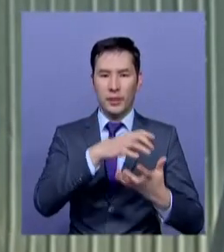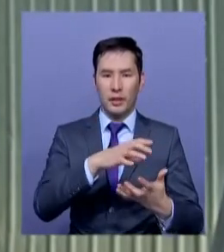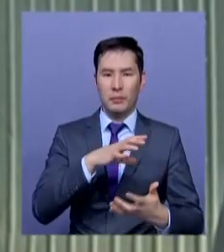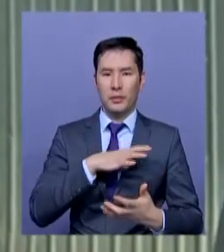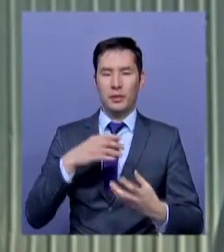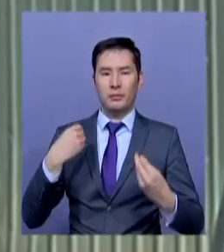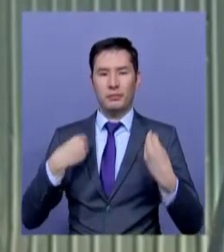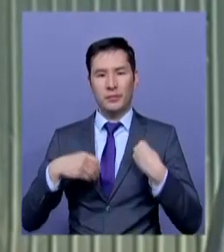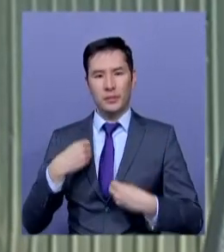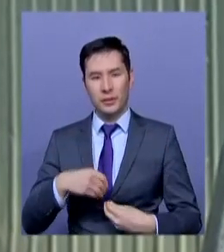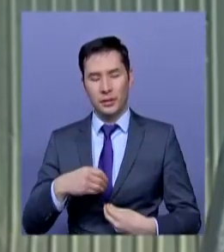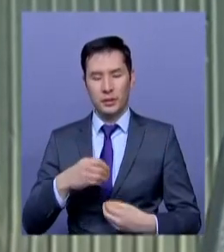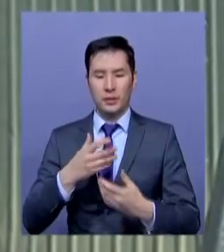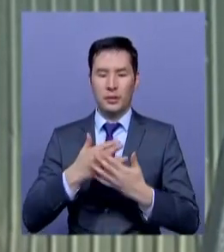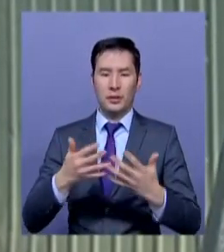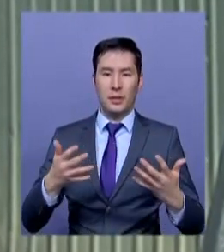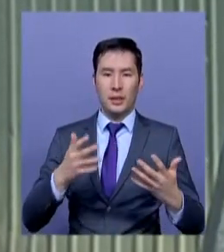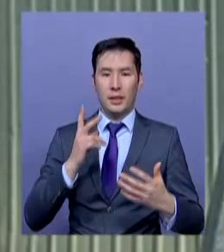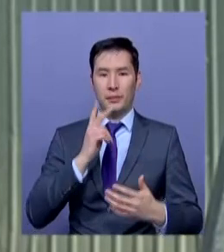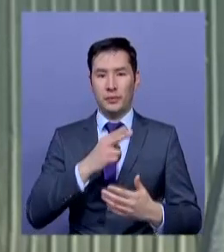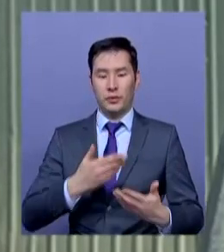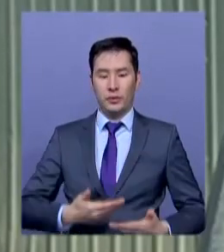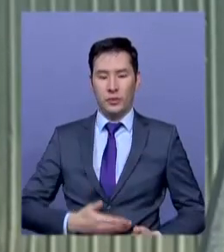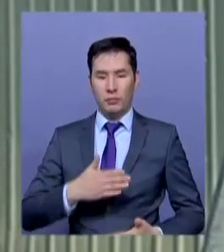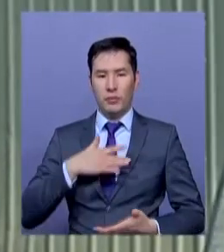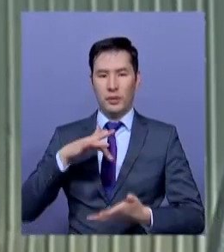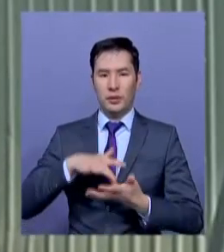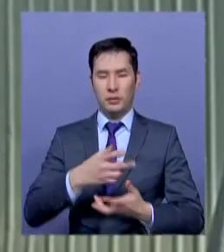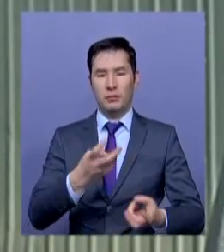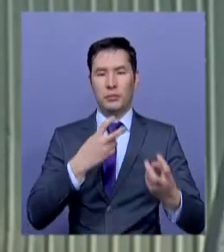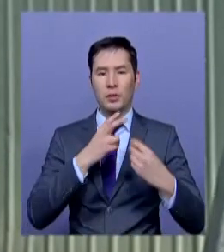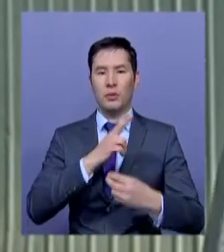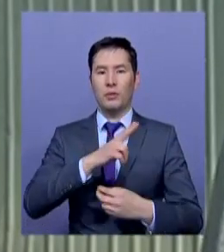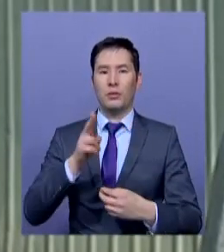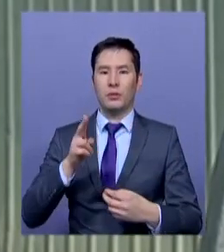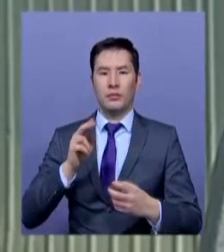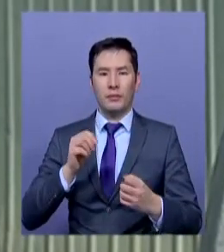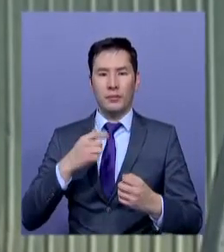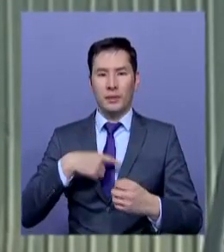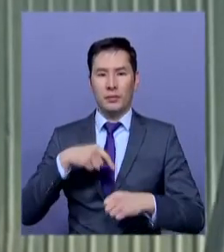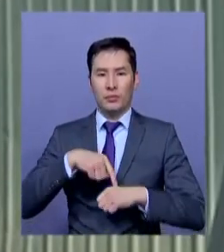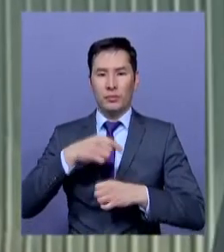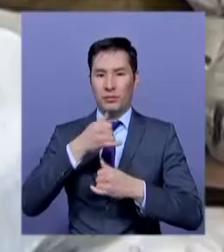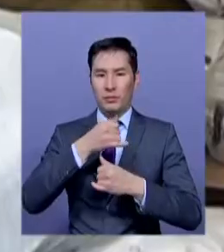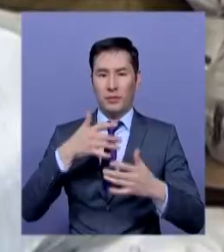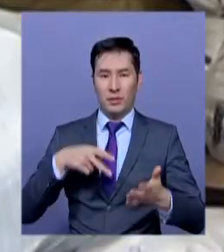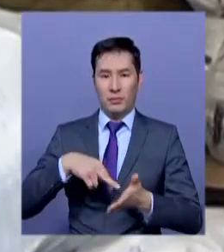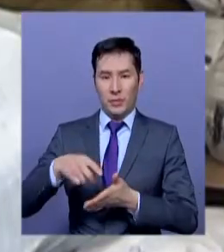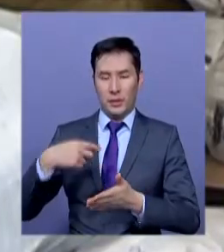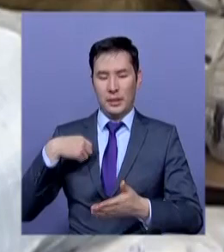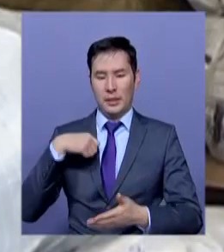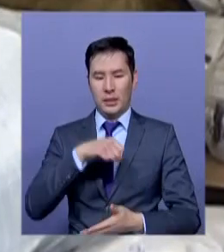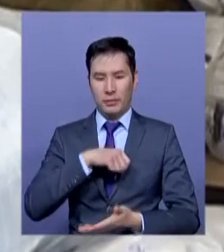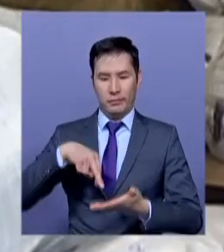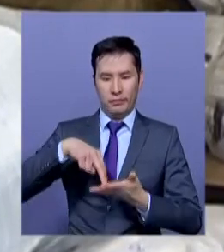заттай көмек көрсетеміз. Мұндай тұрғындар орталығымызға келіп тұрады, ал мүмкіндігі жоқ жандарға өзіміз жеткізіп береміз. Жүректен